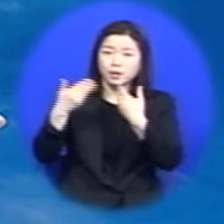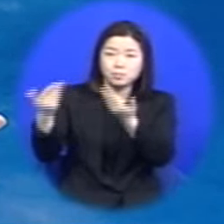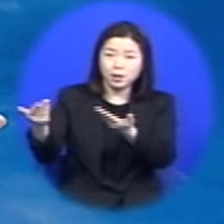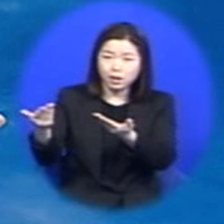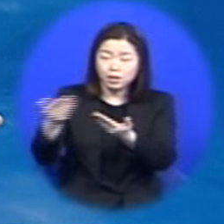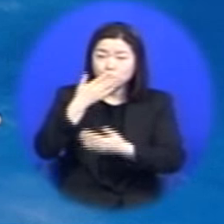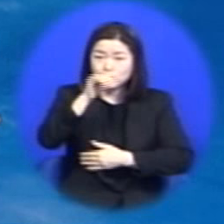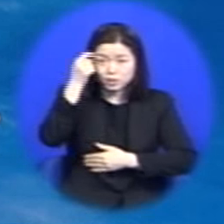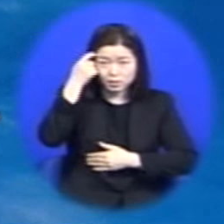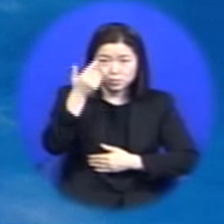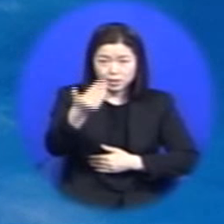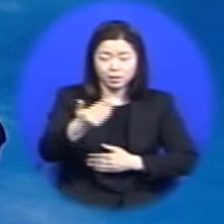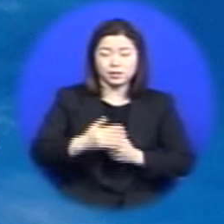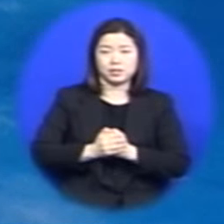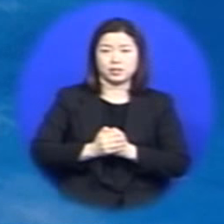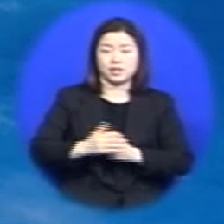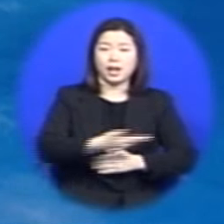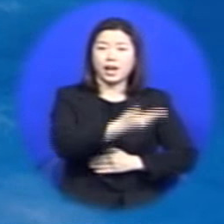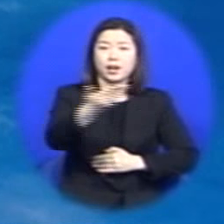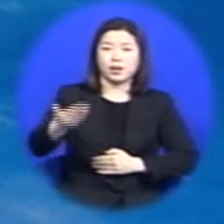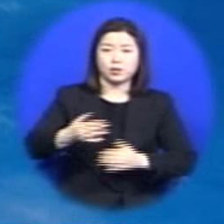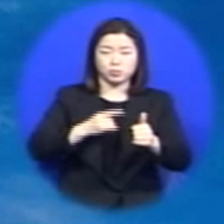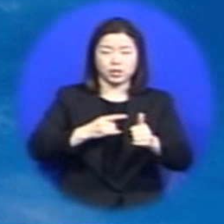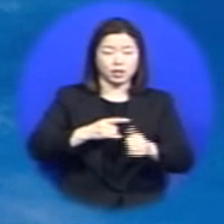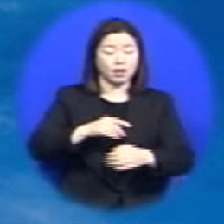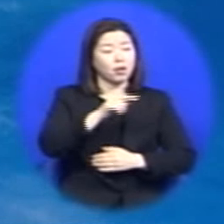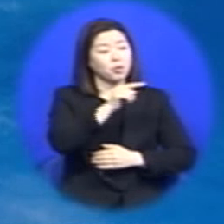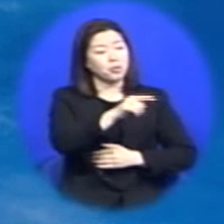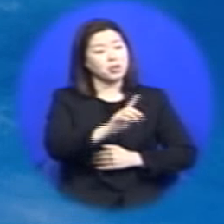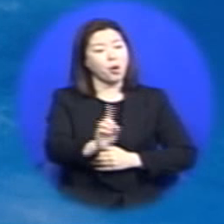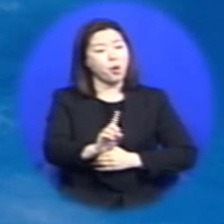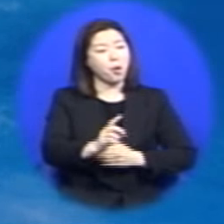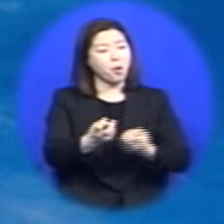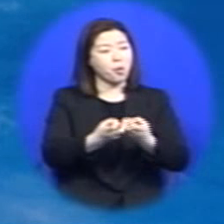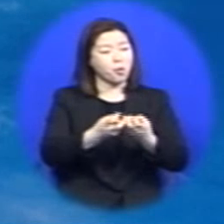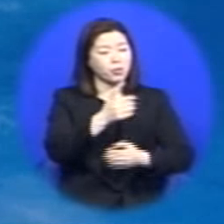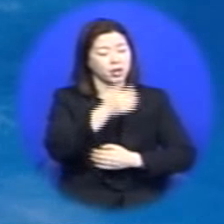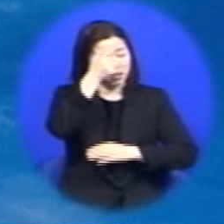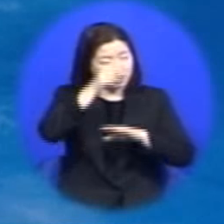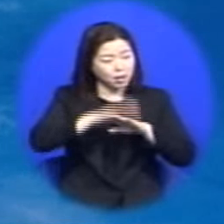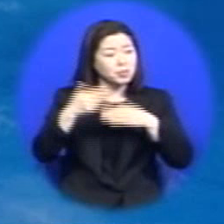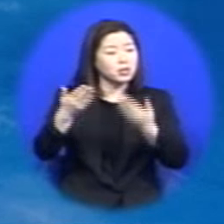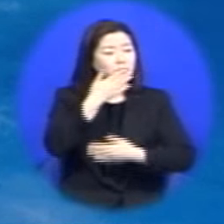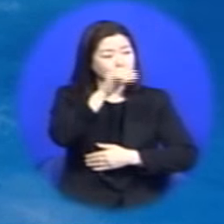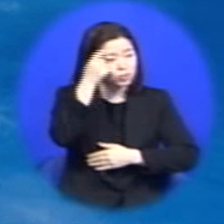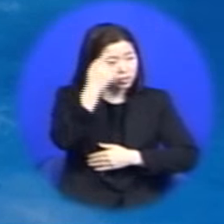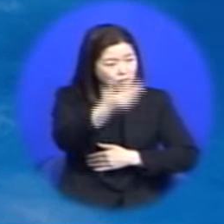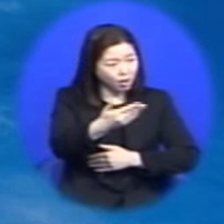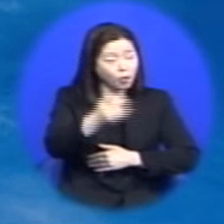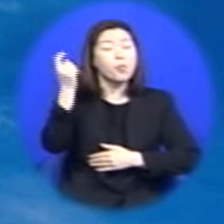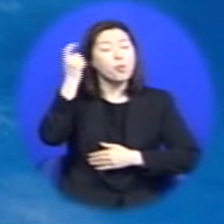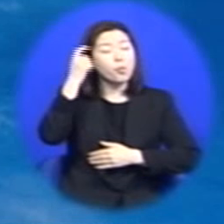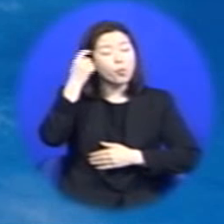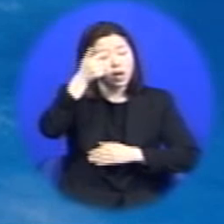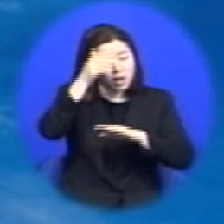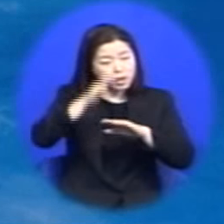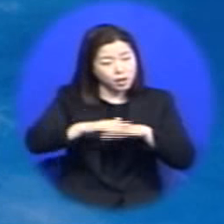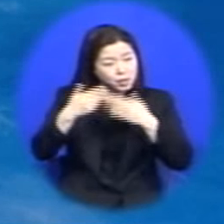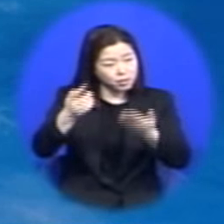있습니까? 여러분에게 당신이 어떻게 예배 드릴 수 있습니까? 왜 예배합니까? 라고